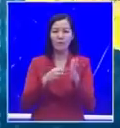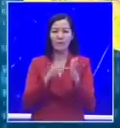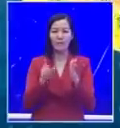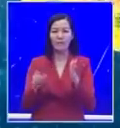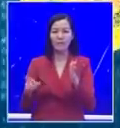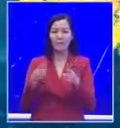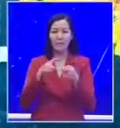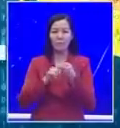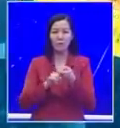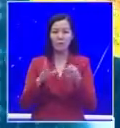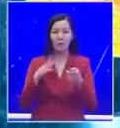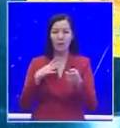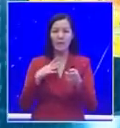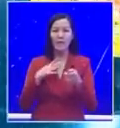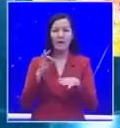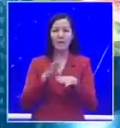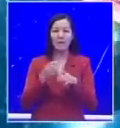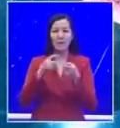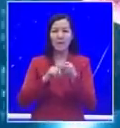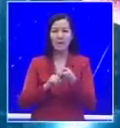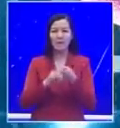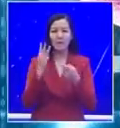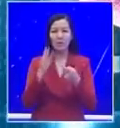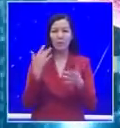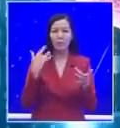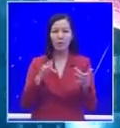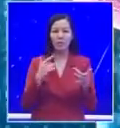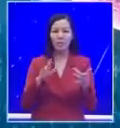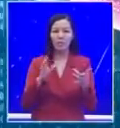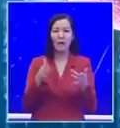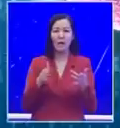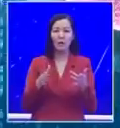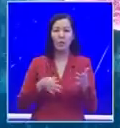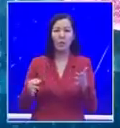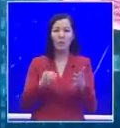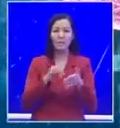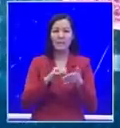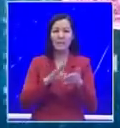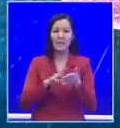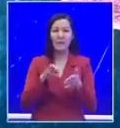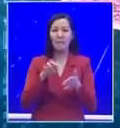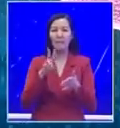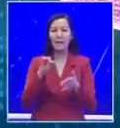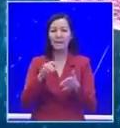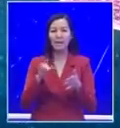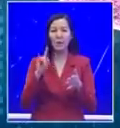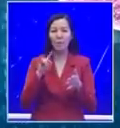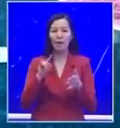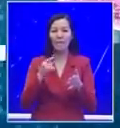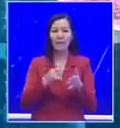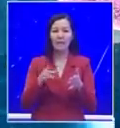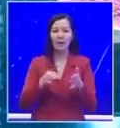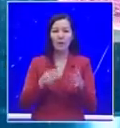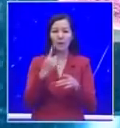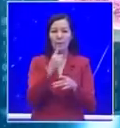адам қауіпті вирусты жұқтырды. Дертке шалдыққандардың 3-і Жамбыл және Ақтөбе облысында тіркелген. Ал Маңғыстау және Павлодар өңірлерінде